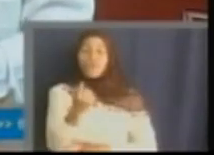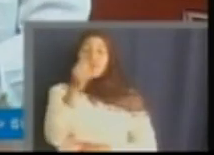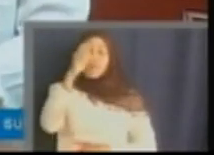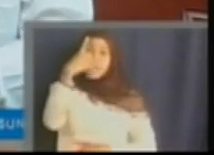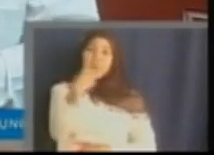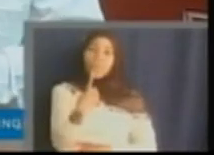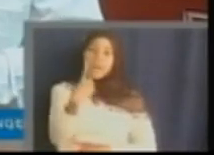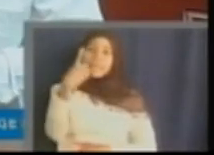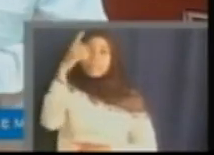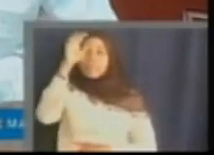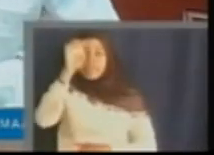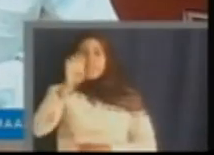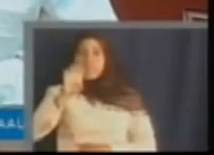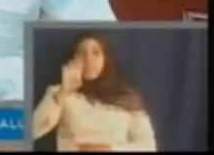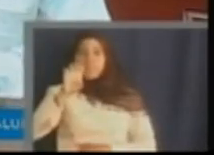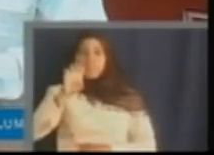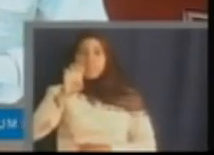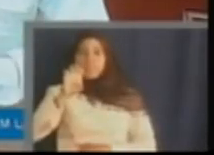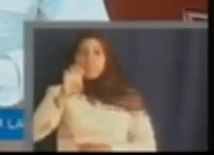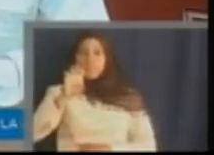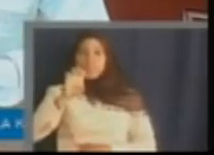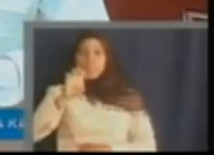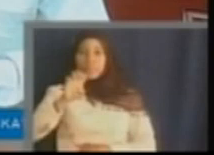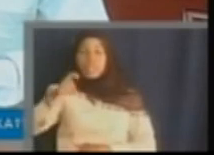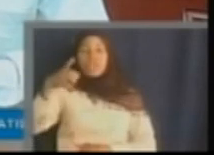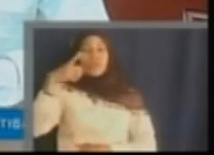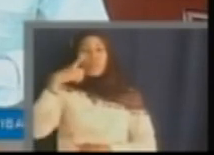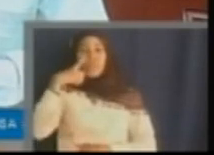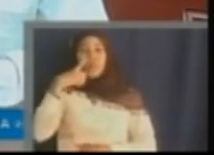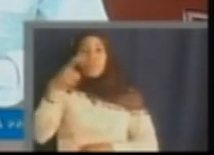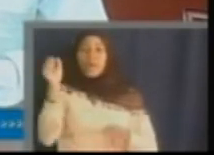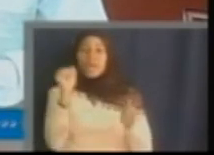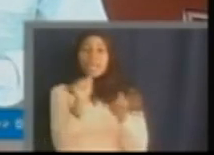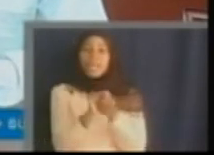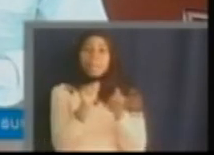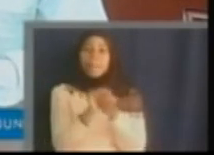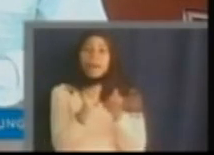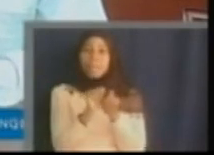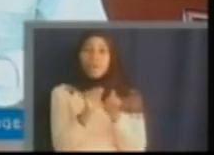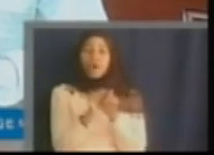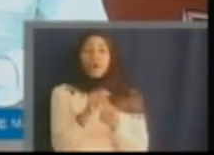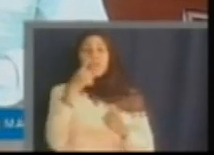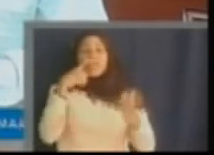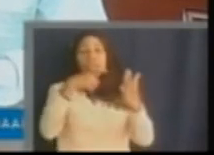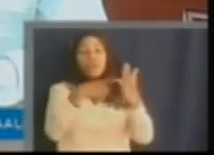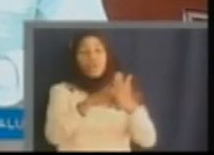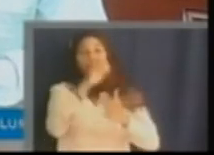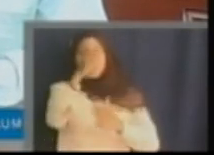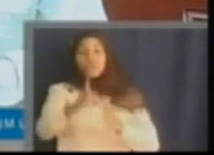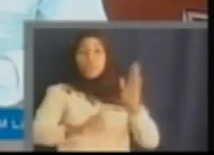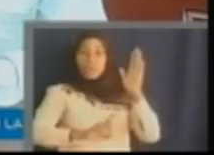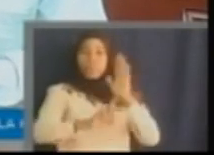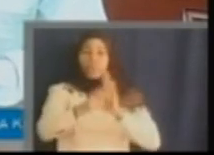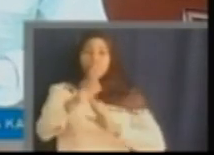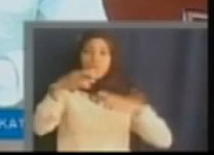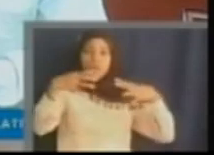Mheshimiwa Mwenyekiti, kwa kuzingatia mambo yaliyobainishwa hapo juu, kamati ya kanuni